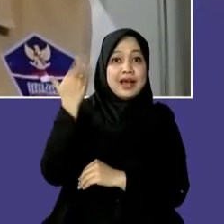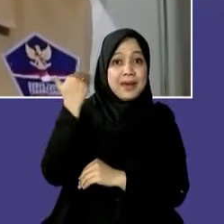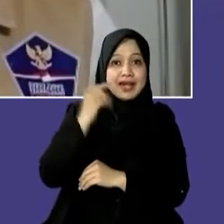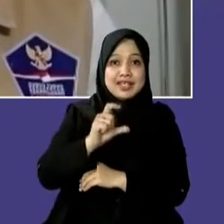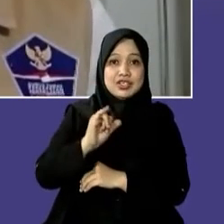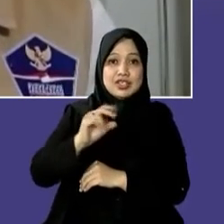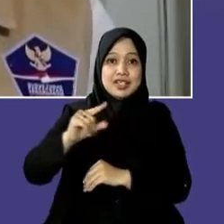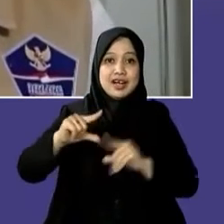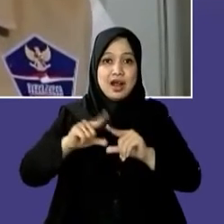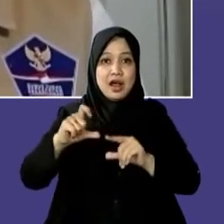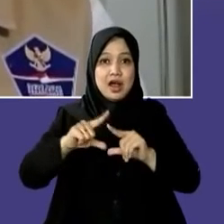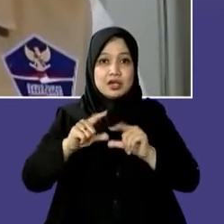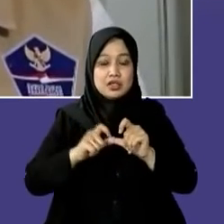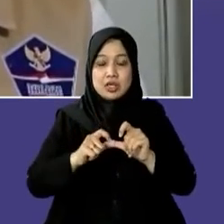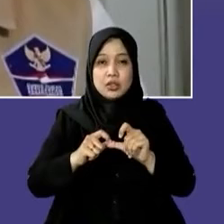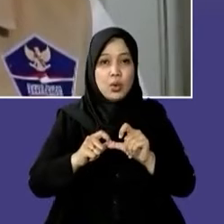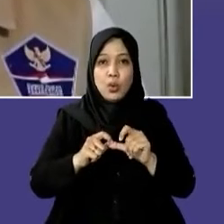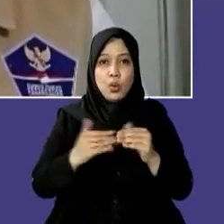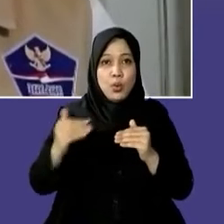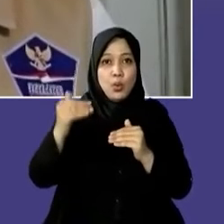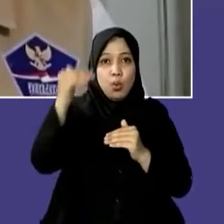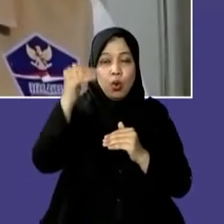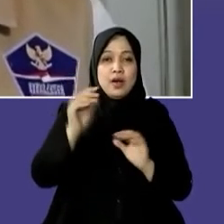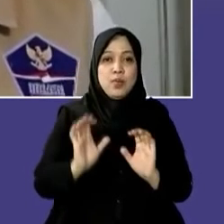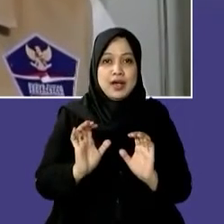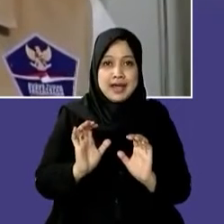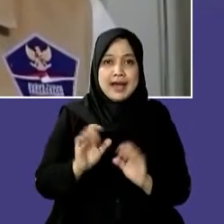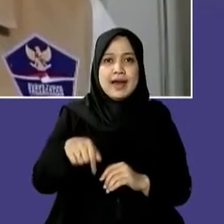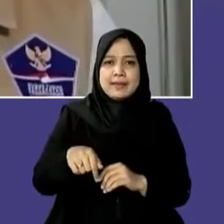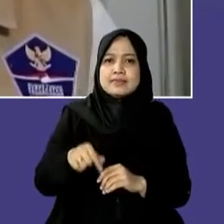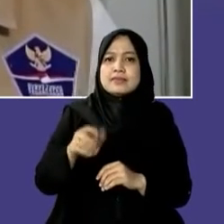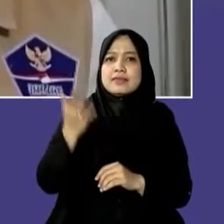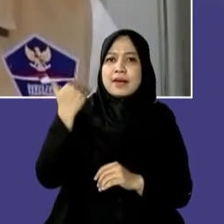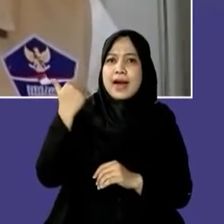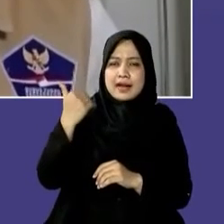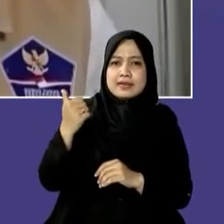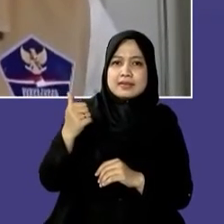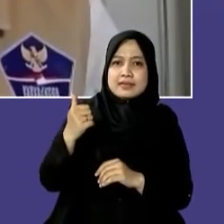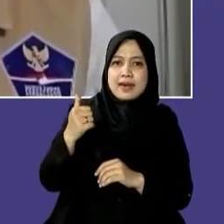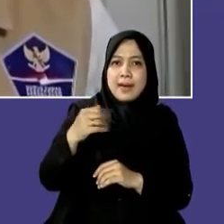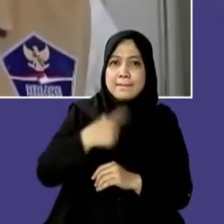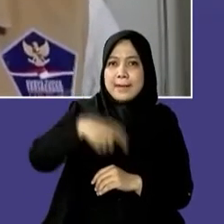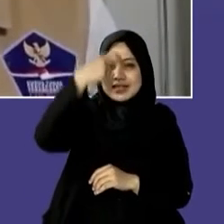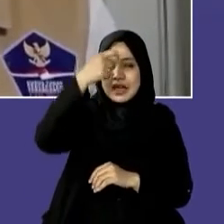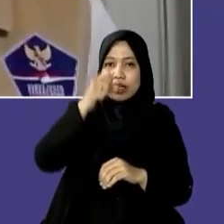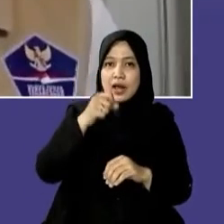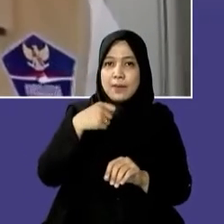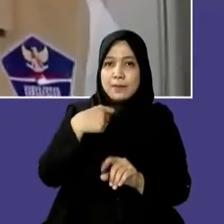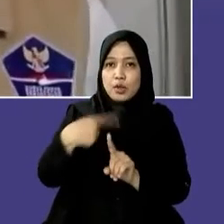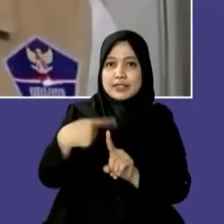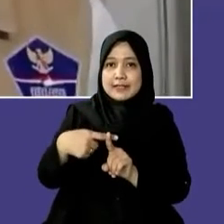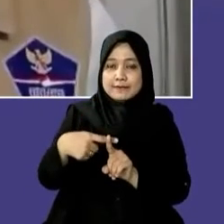Lalu bagaimana dengan prosedur penjemputan pasien yang terkonfirmasi positif ini jadi ada